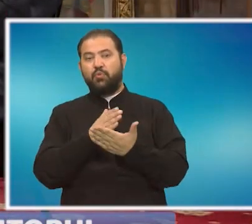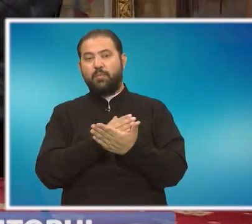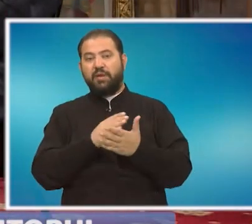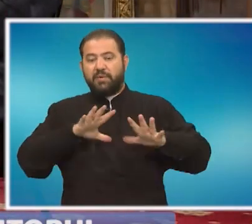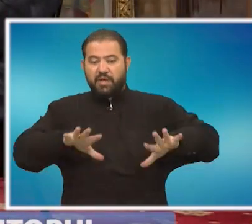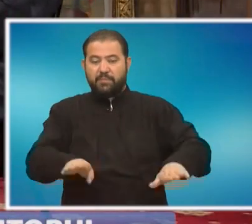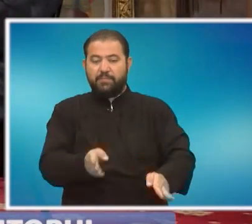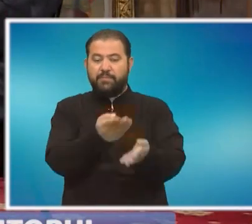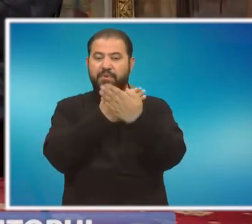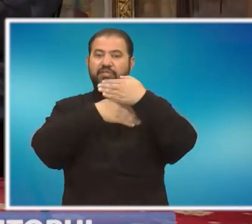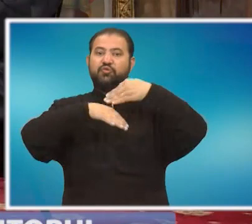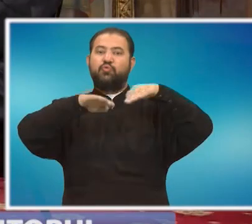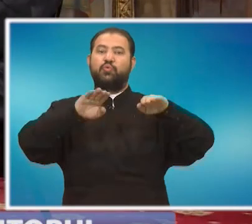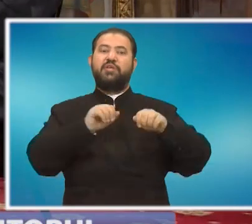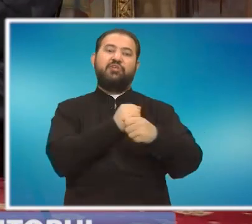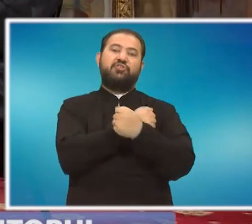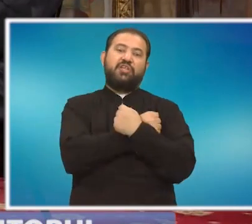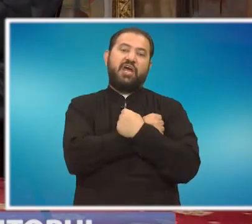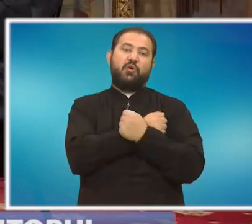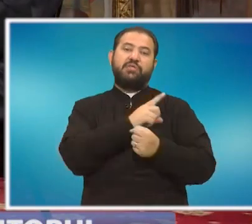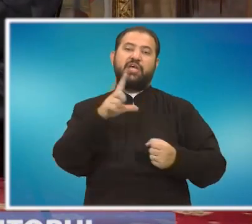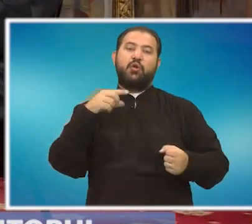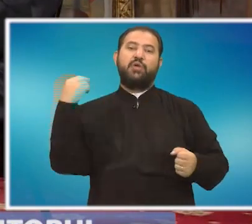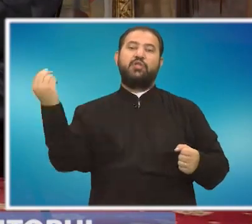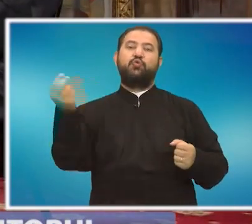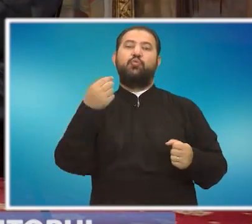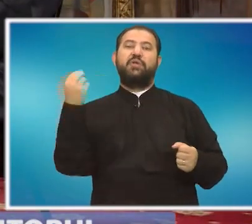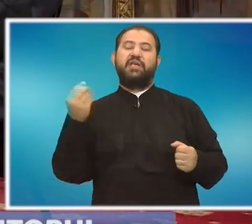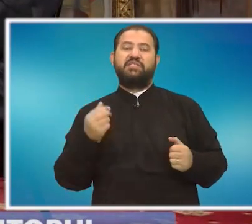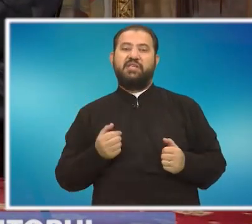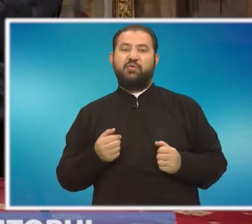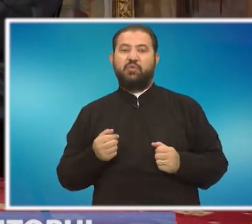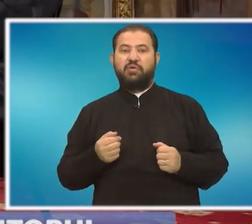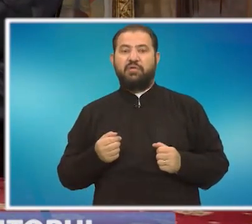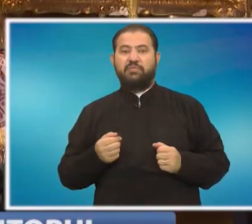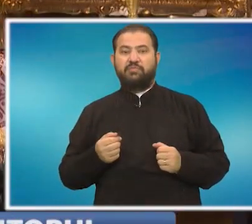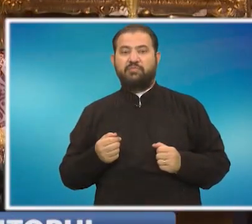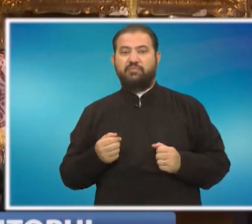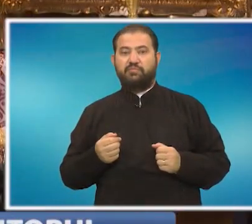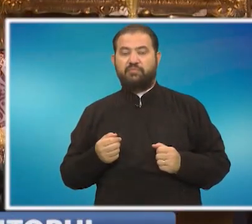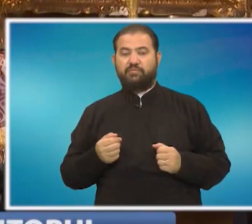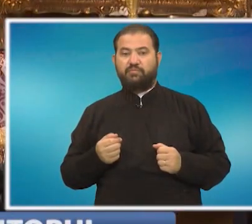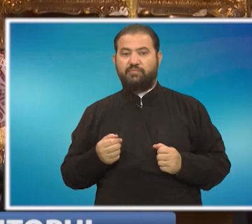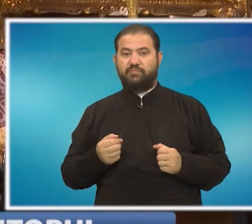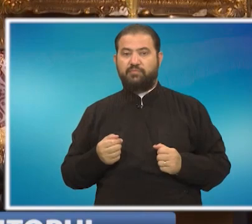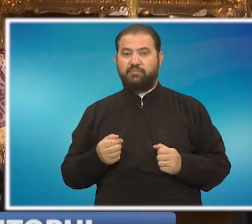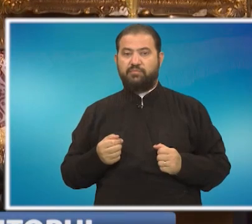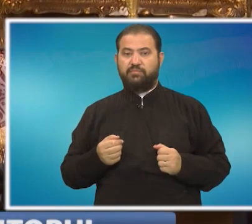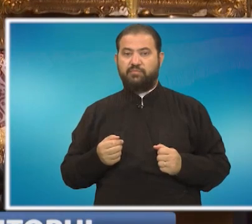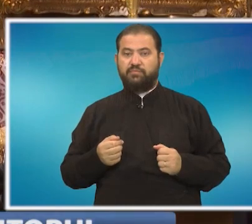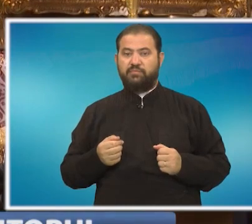freamătă de această, cum să spun eu, de acest